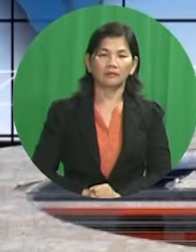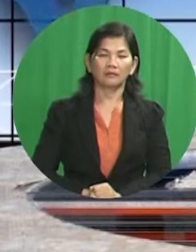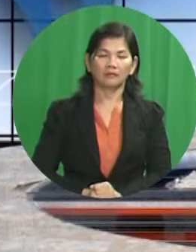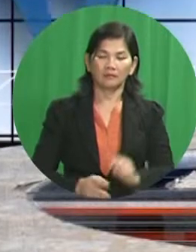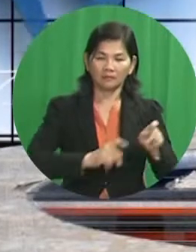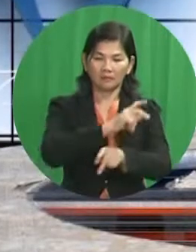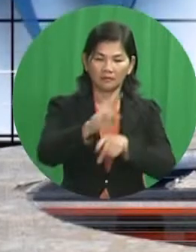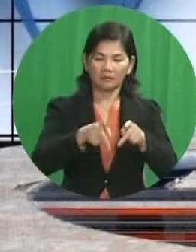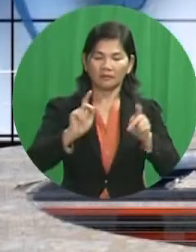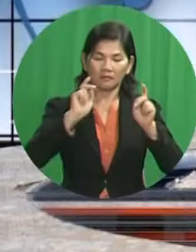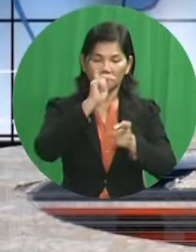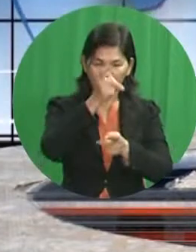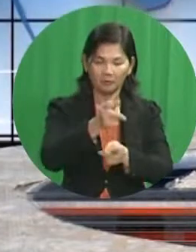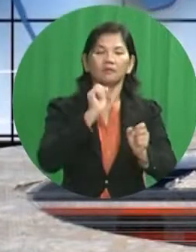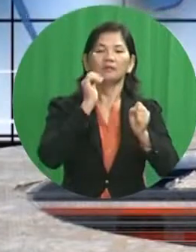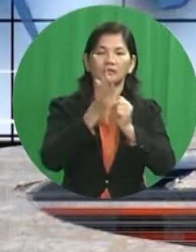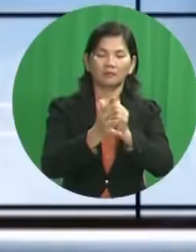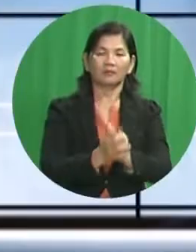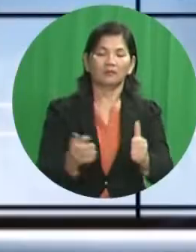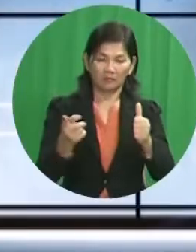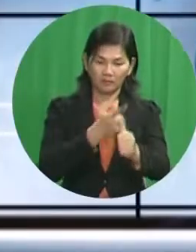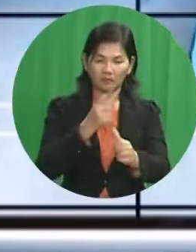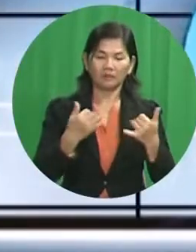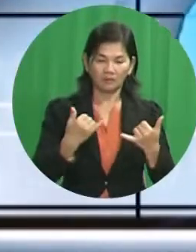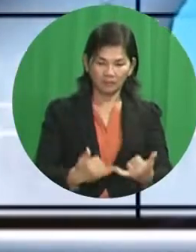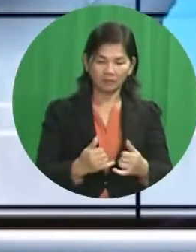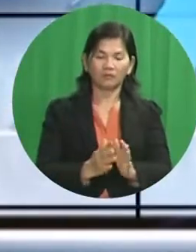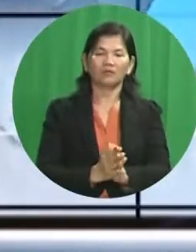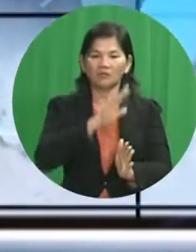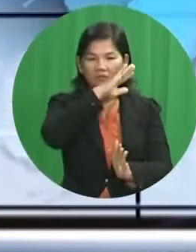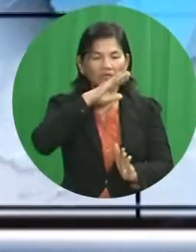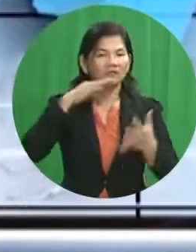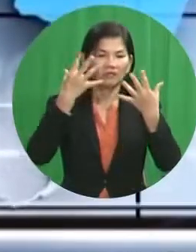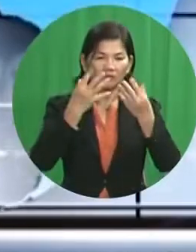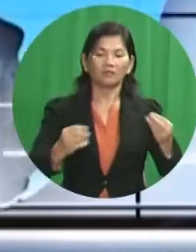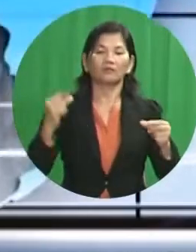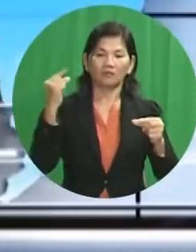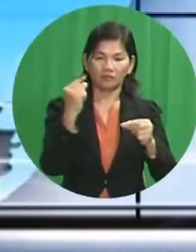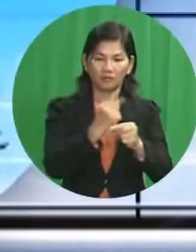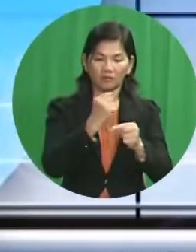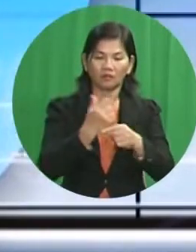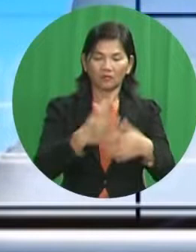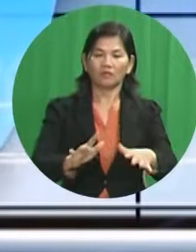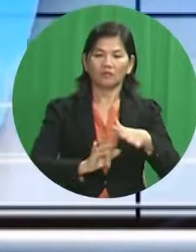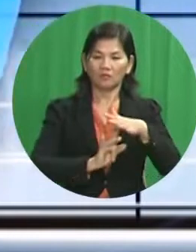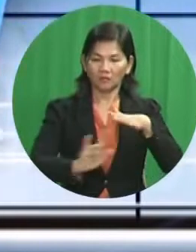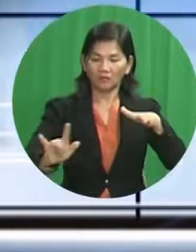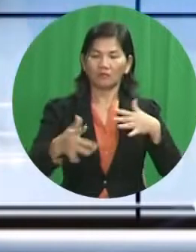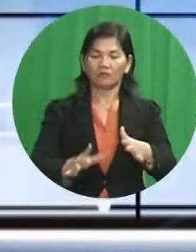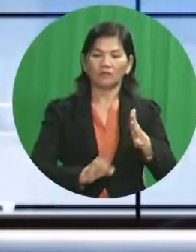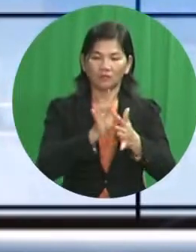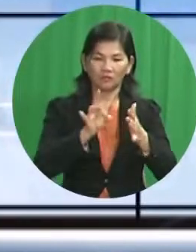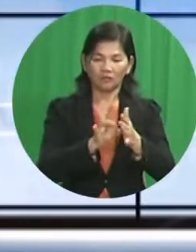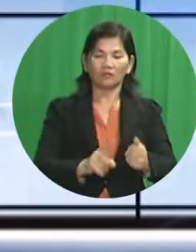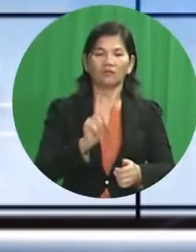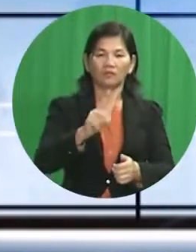បាទទូរទស្សនិកជនជាទីគោរពផ្ដាំព័ត៌មានជាដំបូងគេនេះដែរគឺគ្រោះរាំងស្ងួតដ៏សាហាវមួយកំពុងតែបង្ខំឲ្យមានការជម្លៀសប្រជាជន